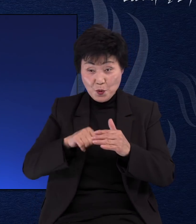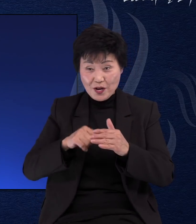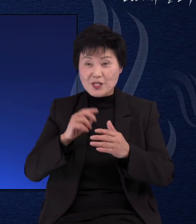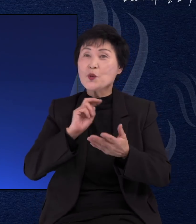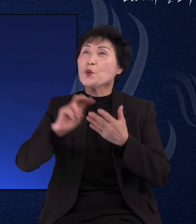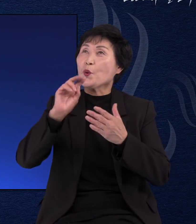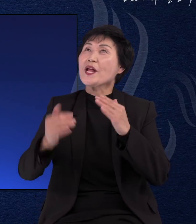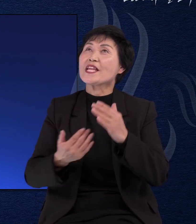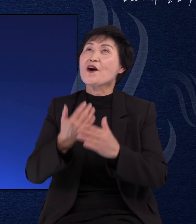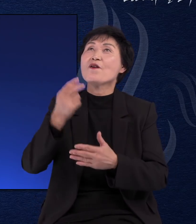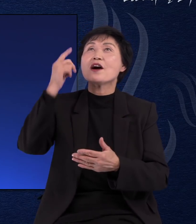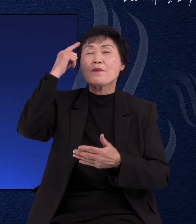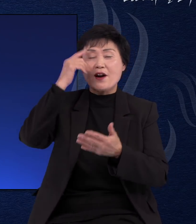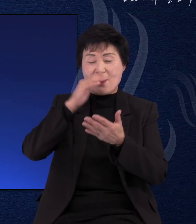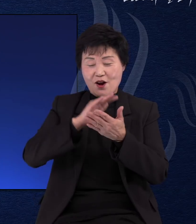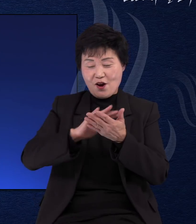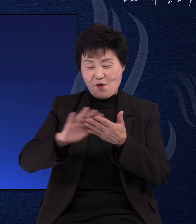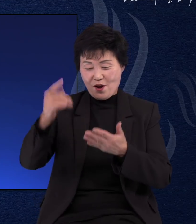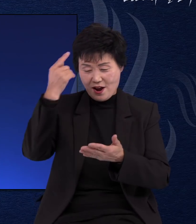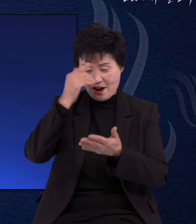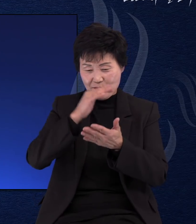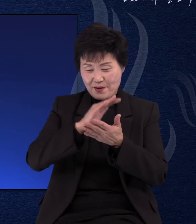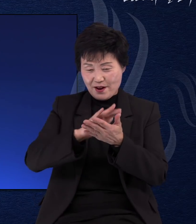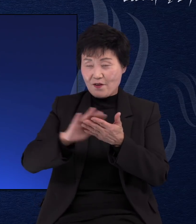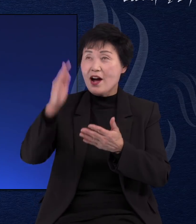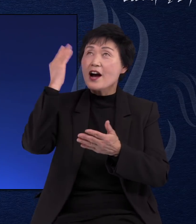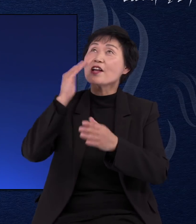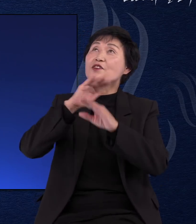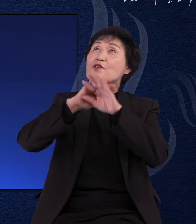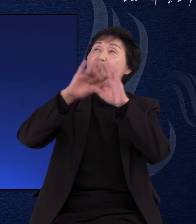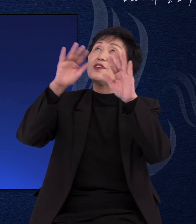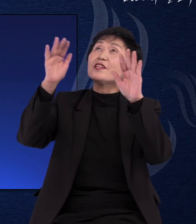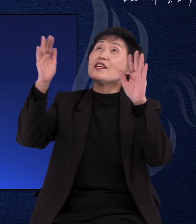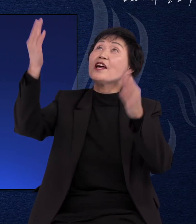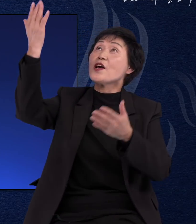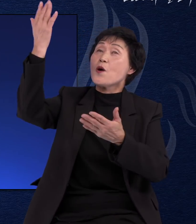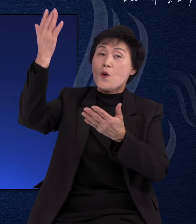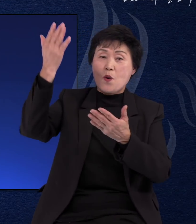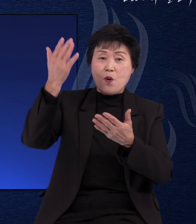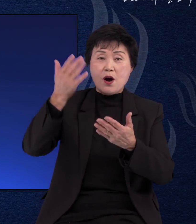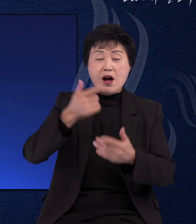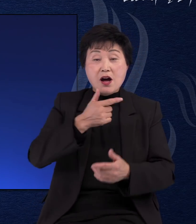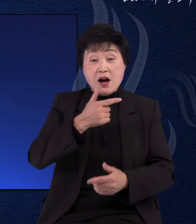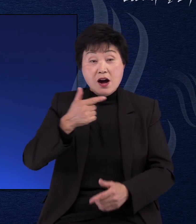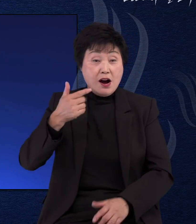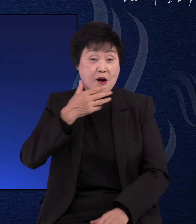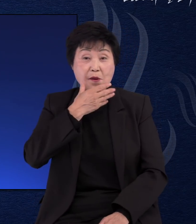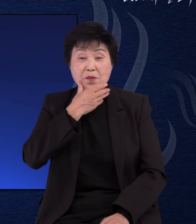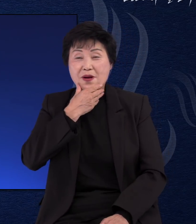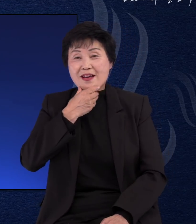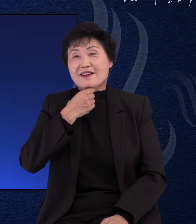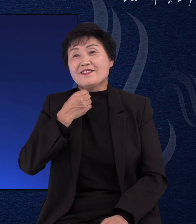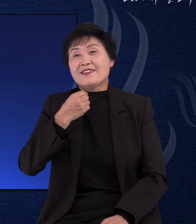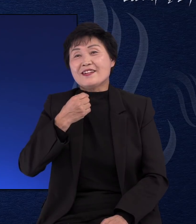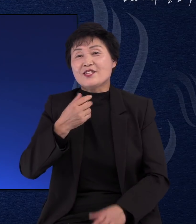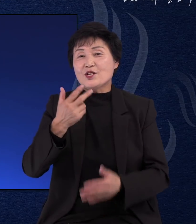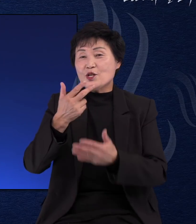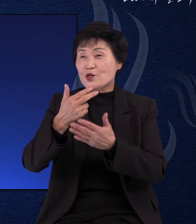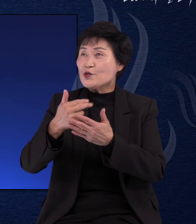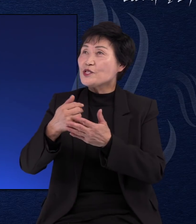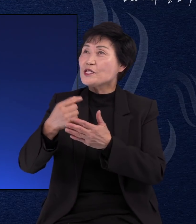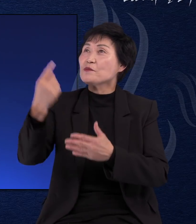평화로다 하늘 위에서 내려오네. 너무너무 행복한 겁니다. 주님이 신방을